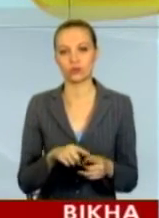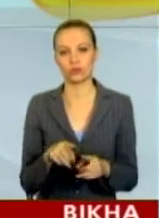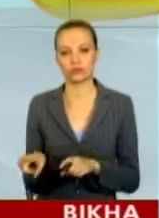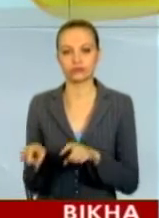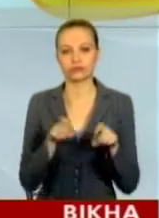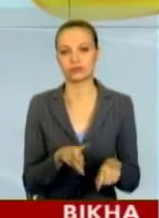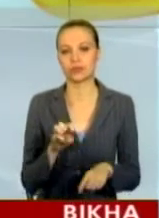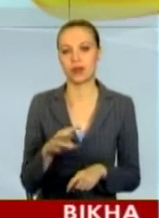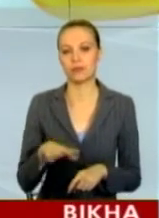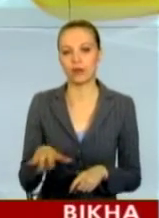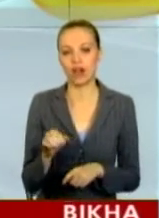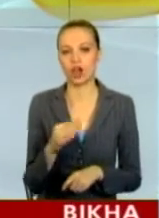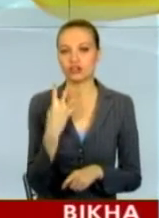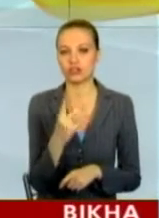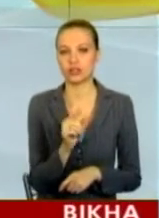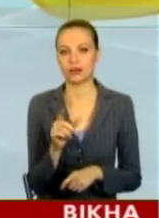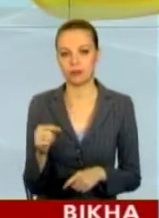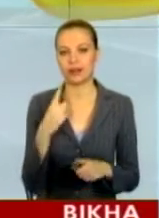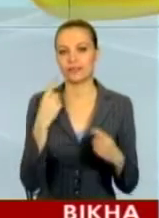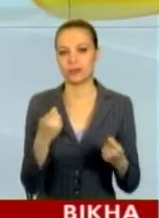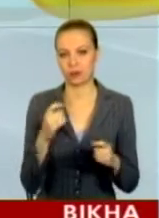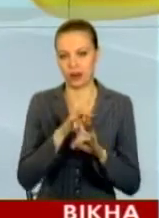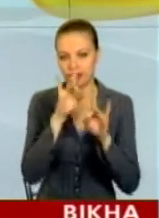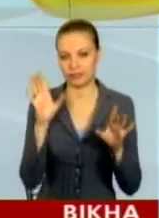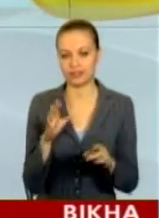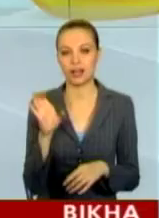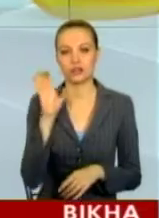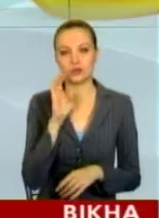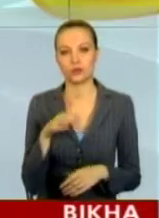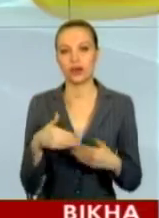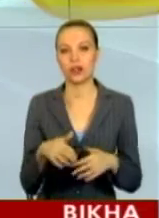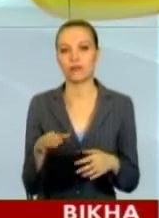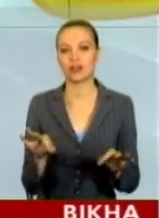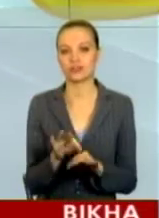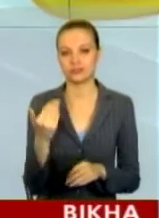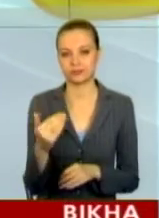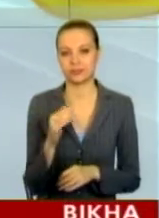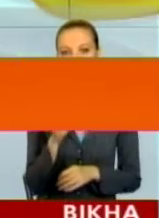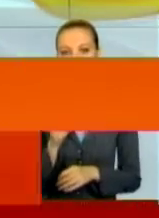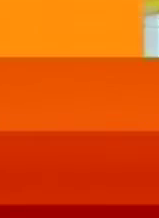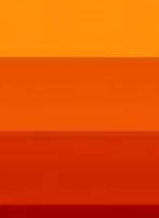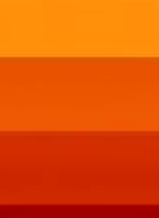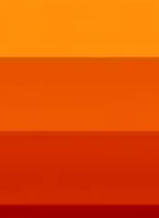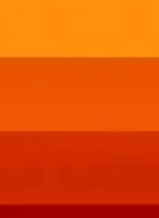перебравшись на Миколаївщину, аж 4 пари відгуляли весілля. Слухала марш Мендельсона. Ірина Заїка.